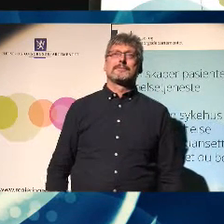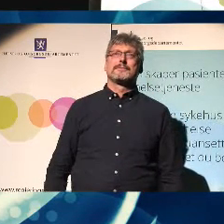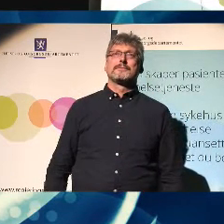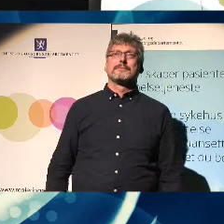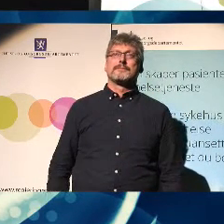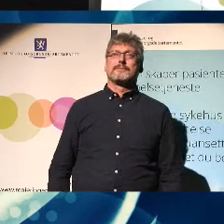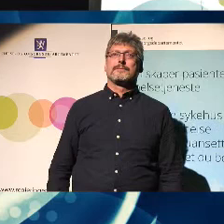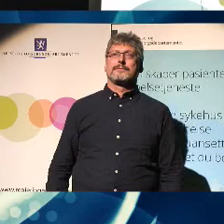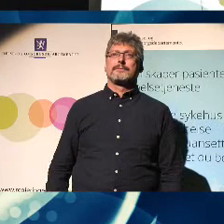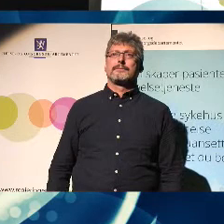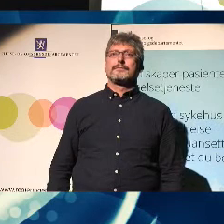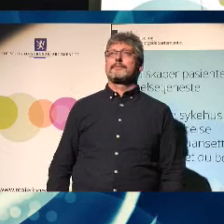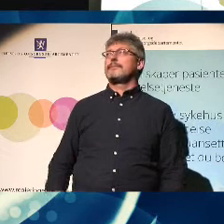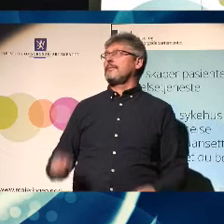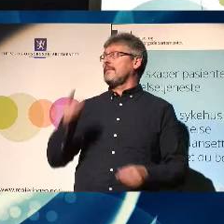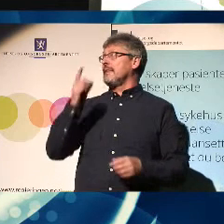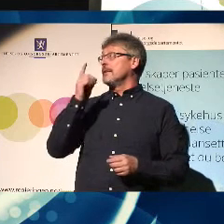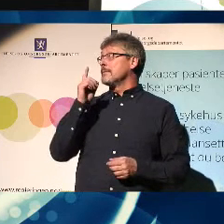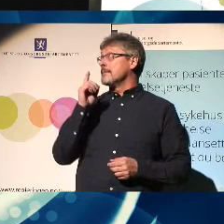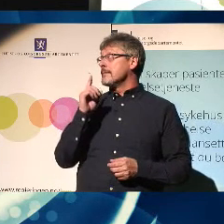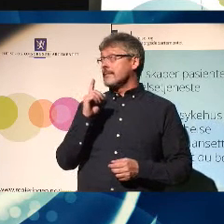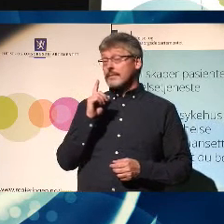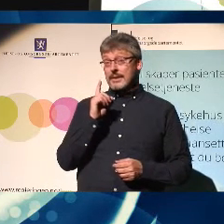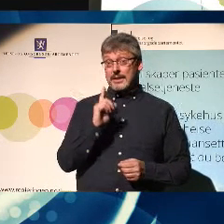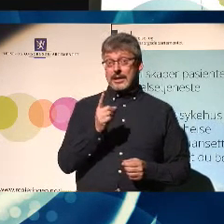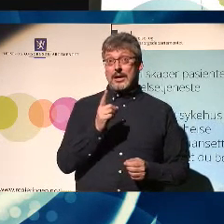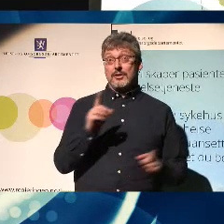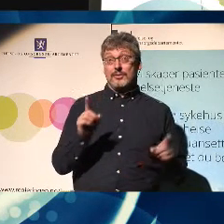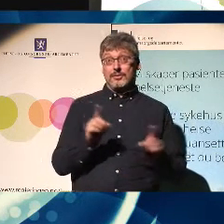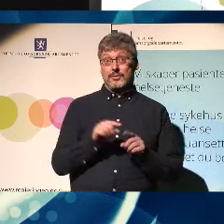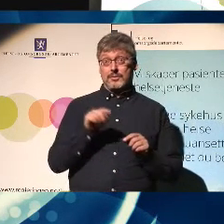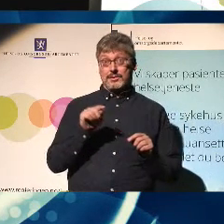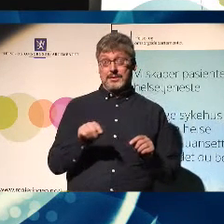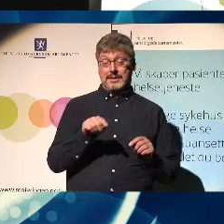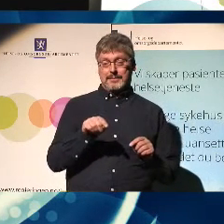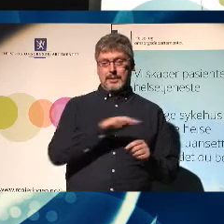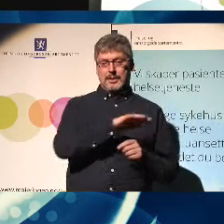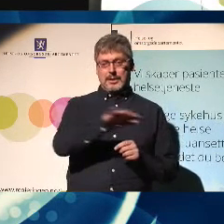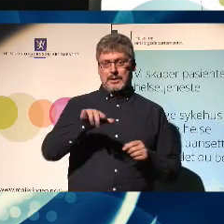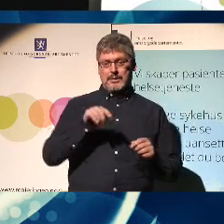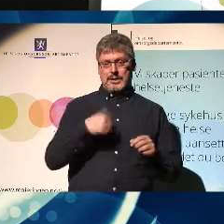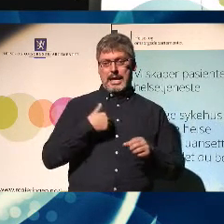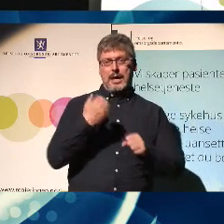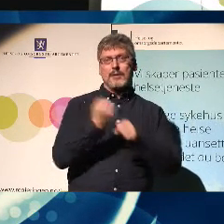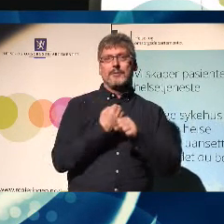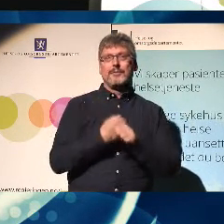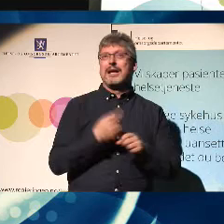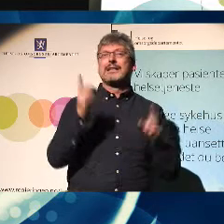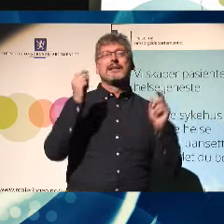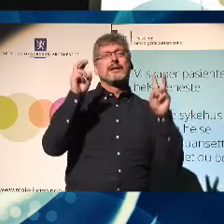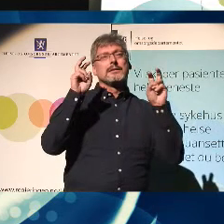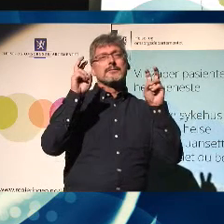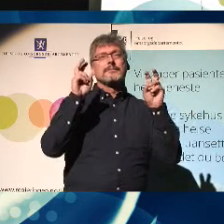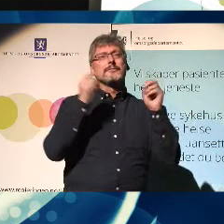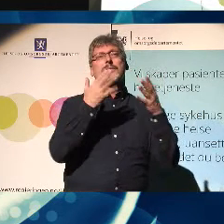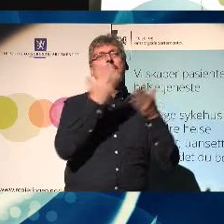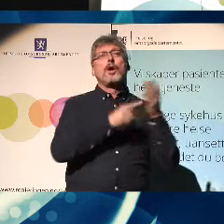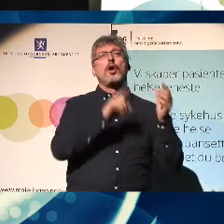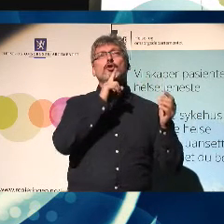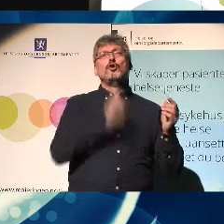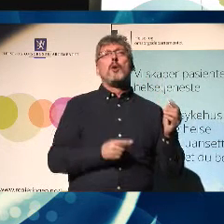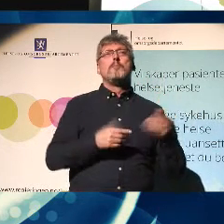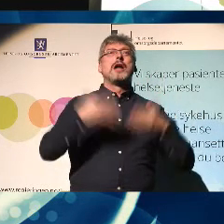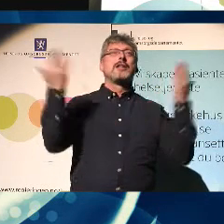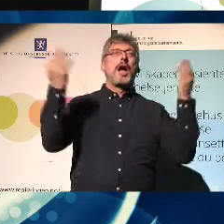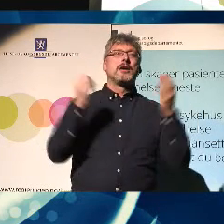Det altså sånn at i dette gamet som jeg jobber, så det jo litt sånn dommedagsaktig på mange måter å snakke om